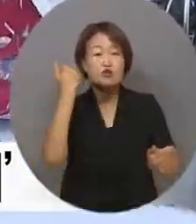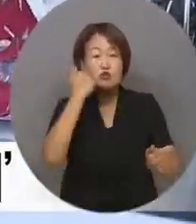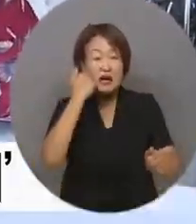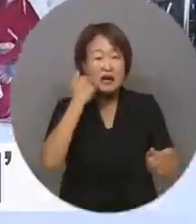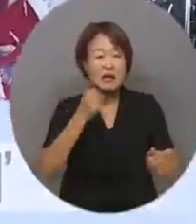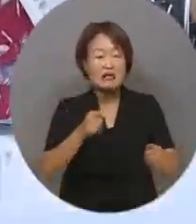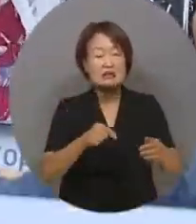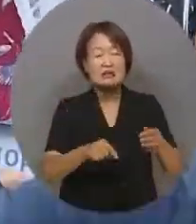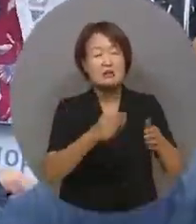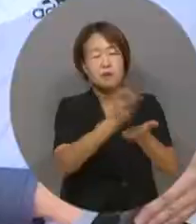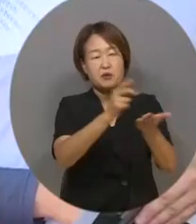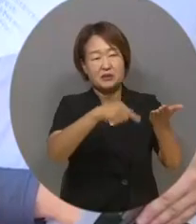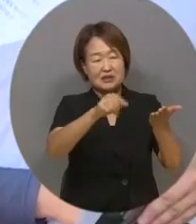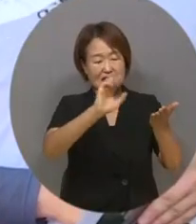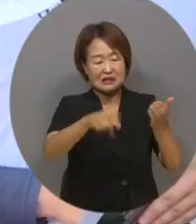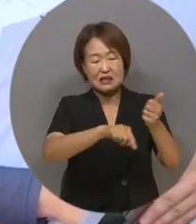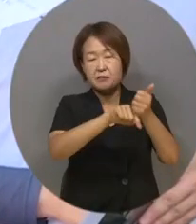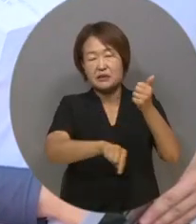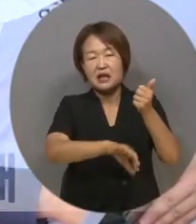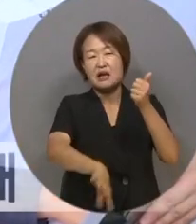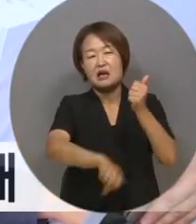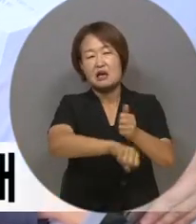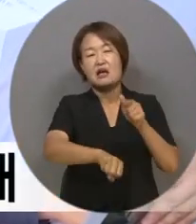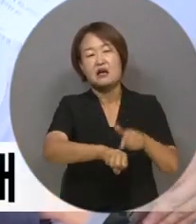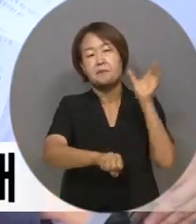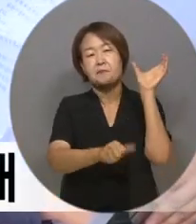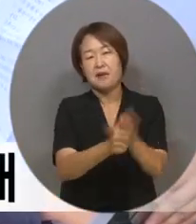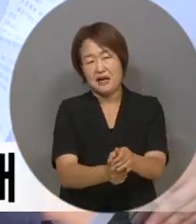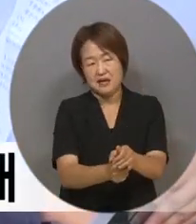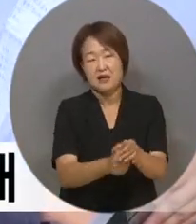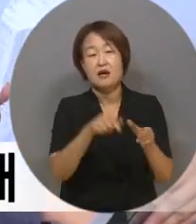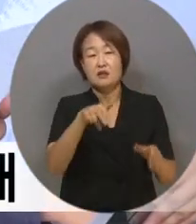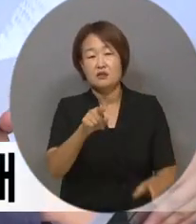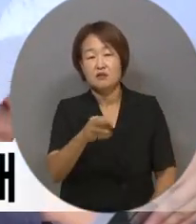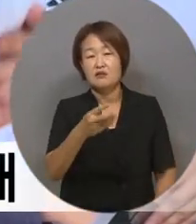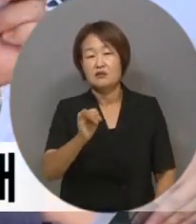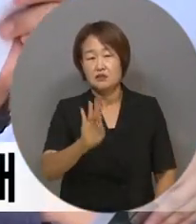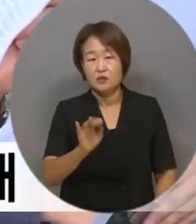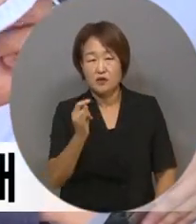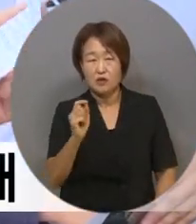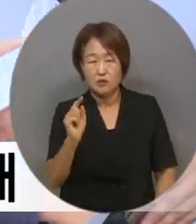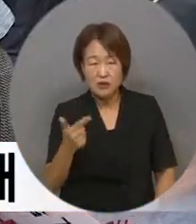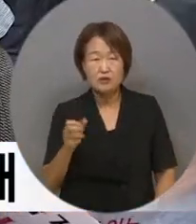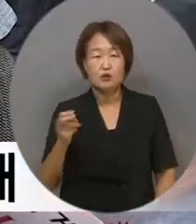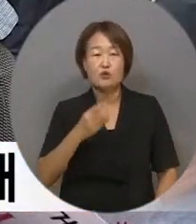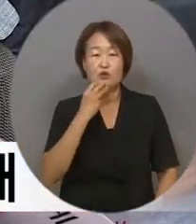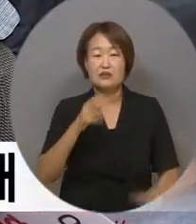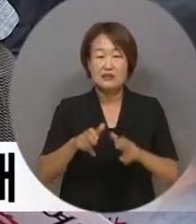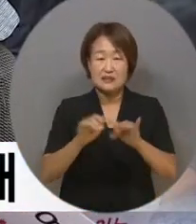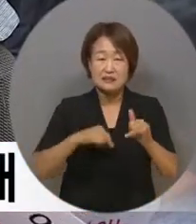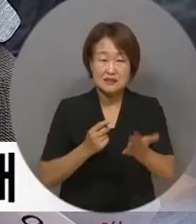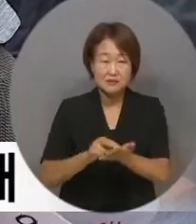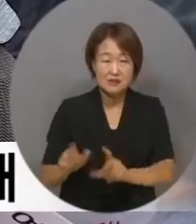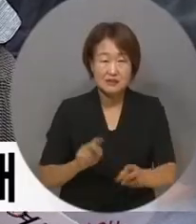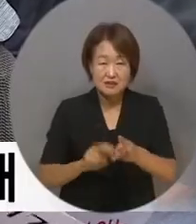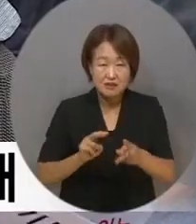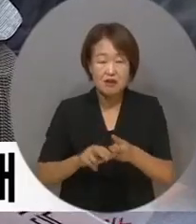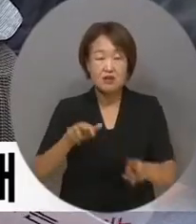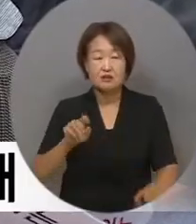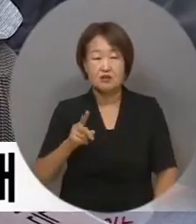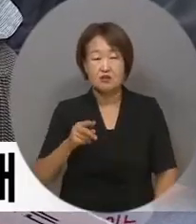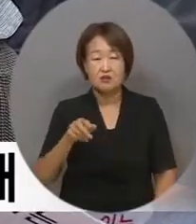산하 시설에 전가됐습니다. 이로 인해 적립회관을 비롯한 서울장애인자립생활센터,